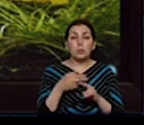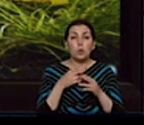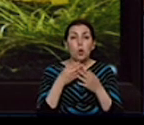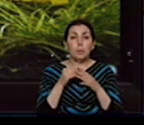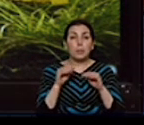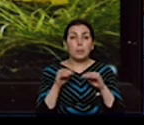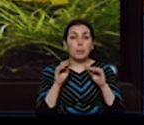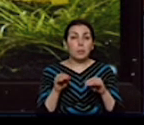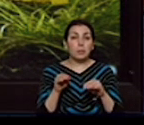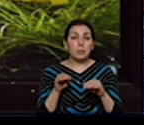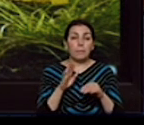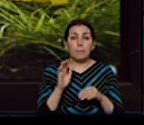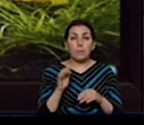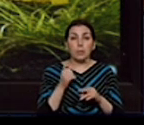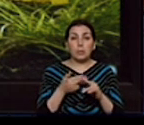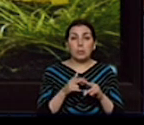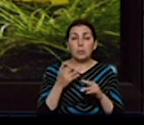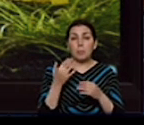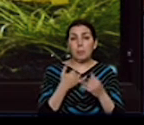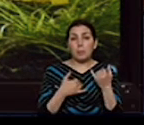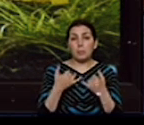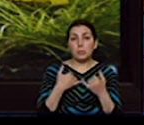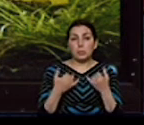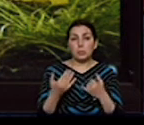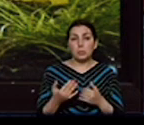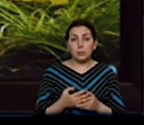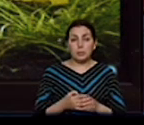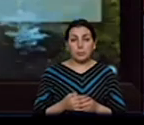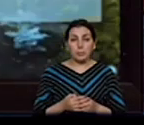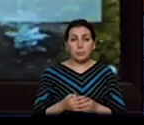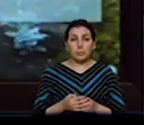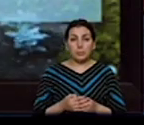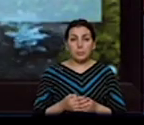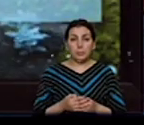tomonidan ekiladi va parvarish qilinadi.